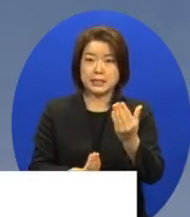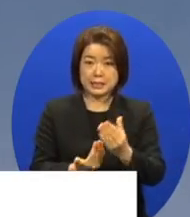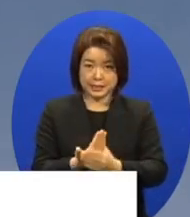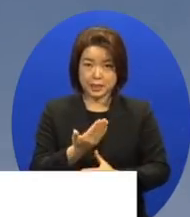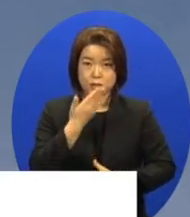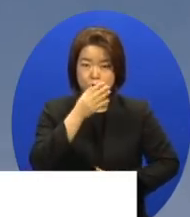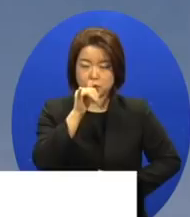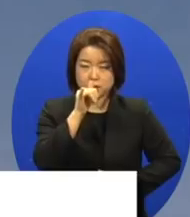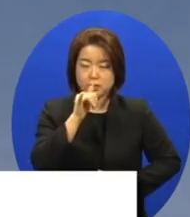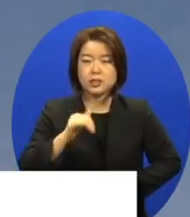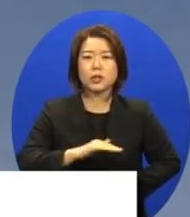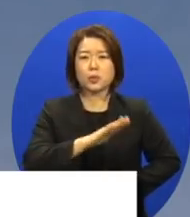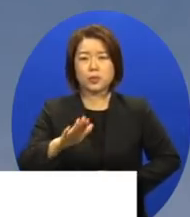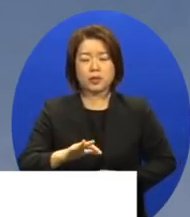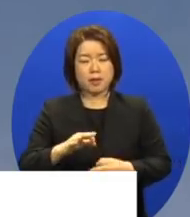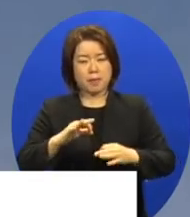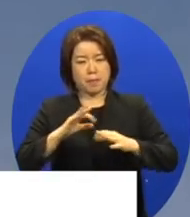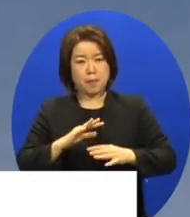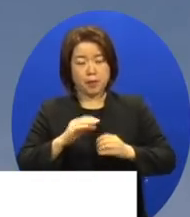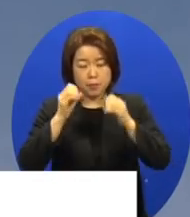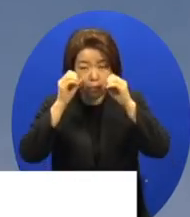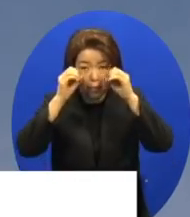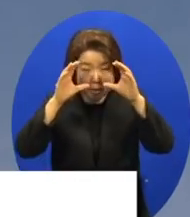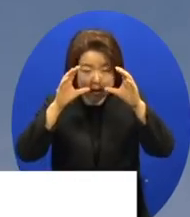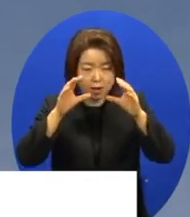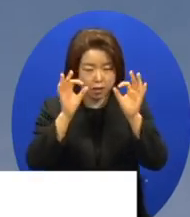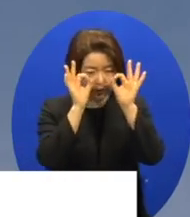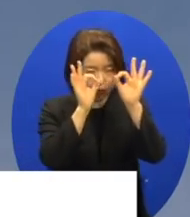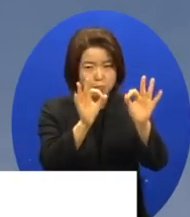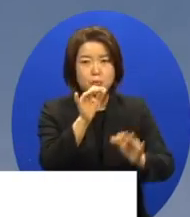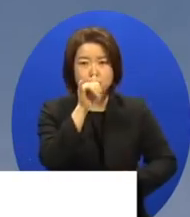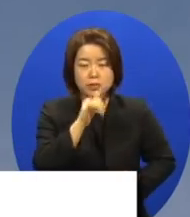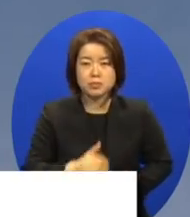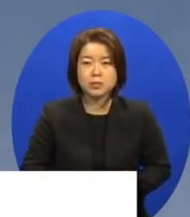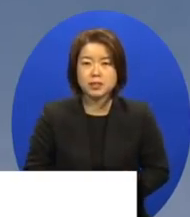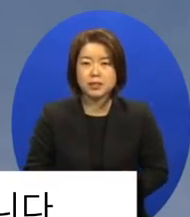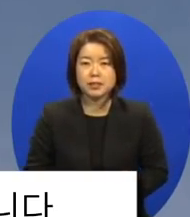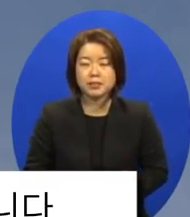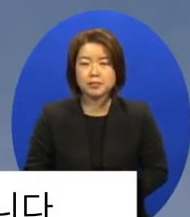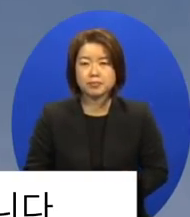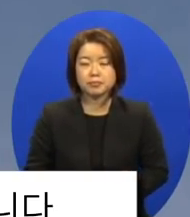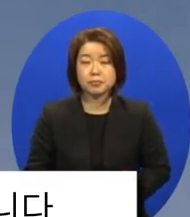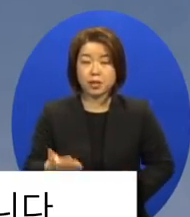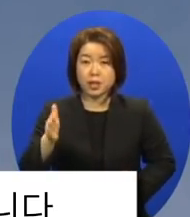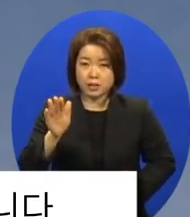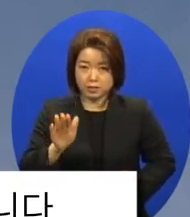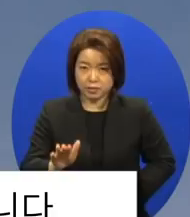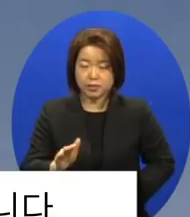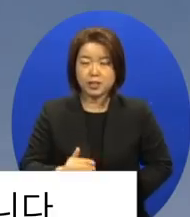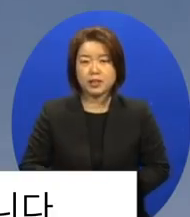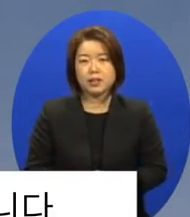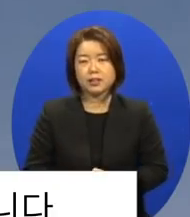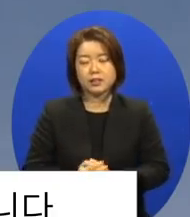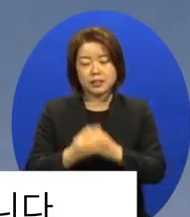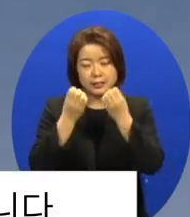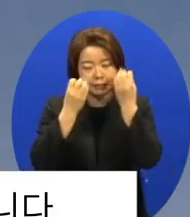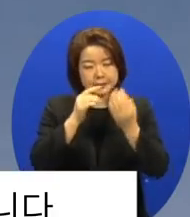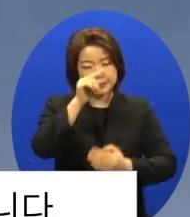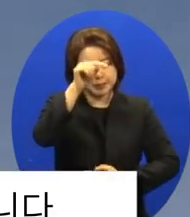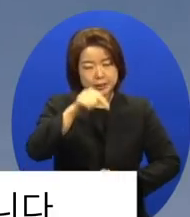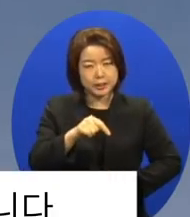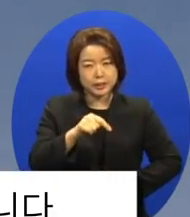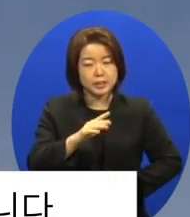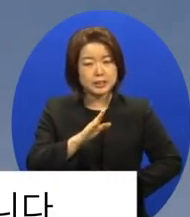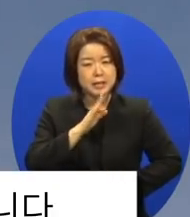를 우리가 깜짝 놀라는 눈으로 보고 있습니다 그러나 신천지의 있을 상만